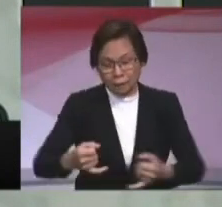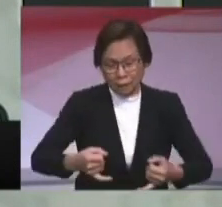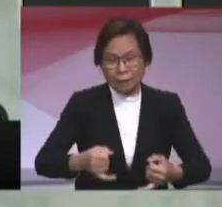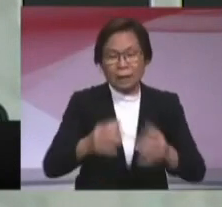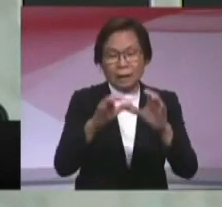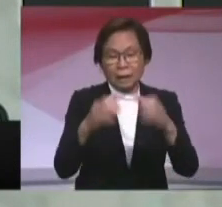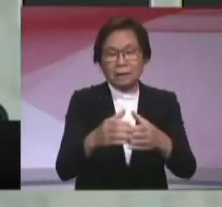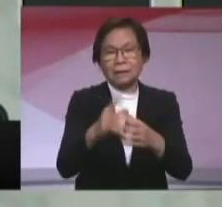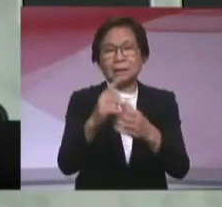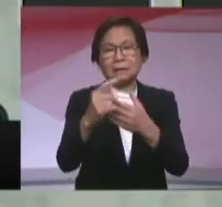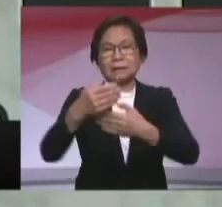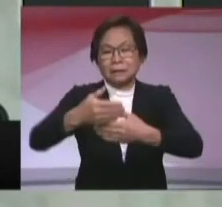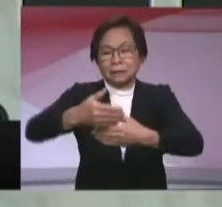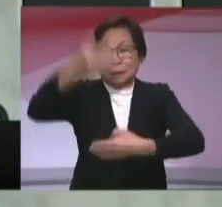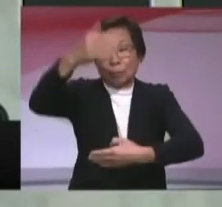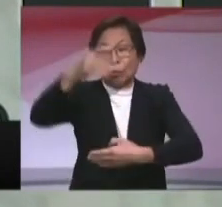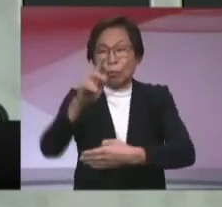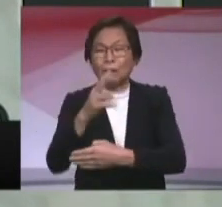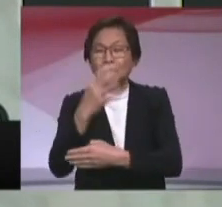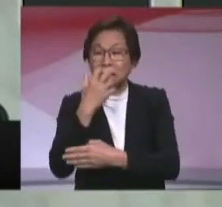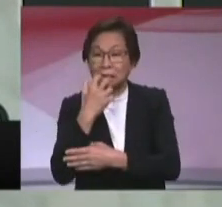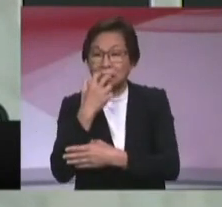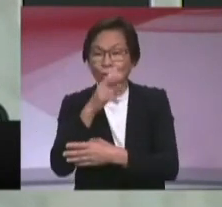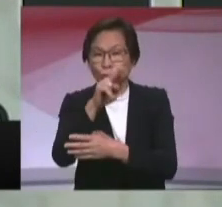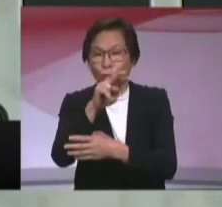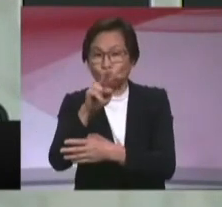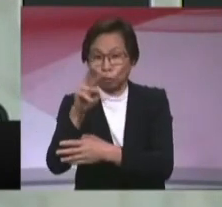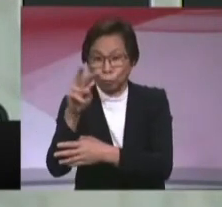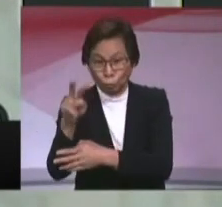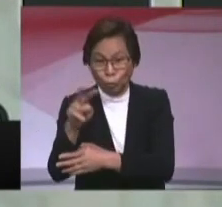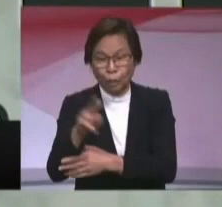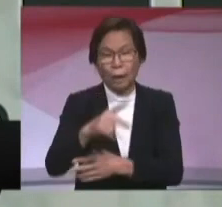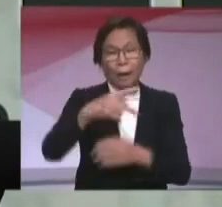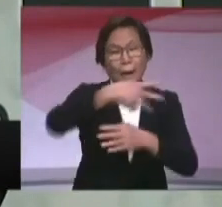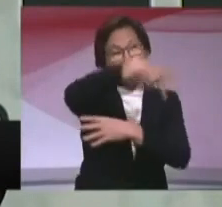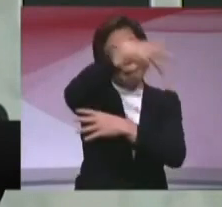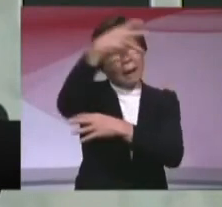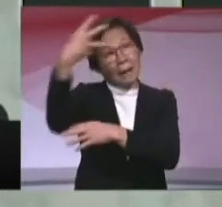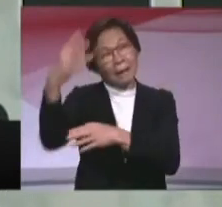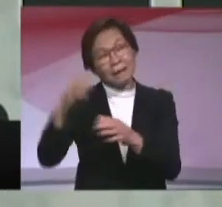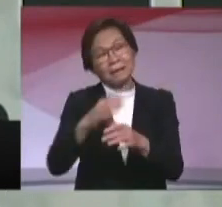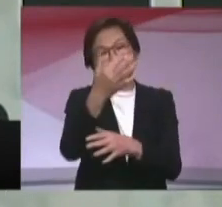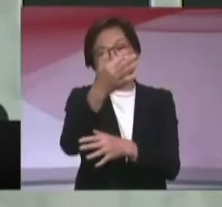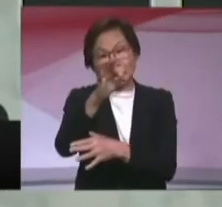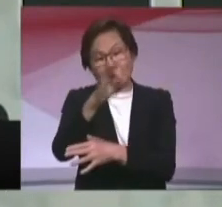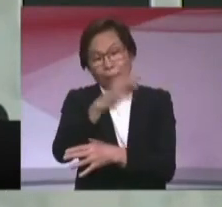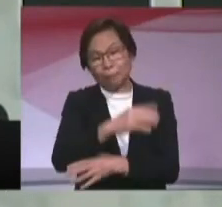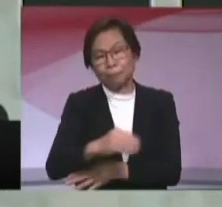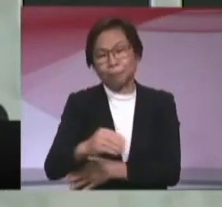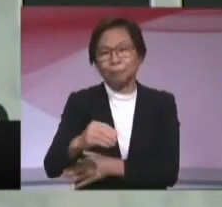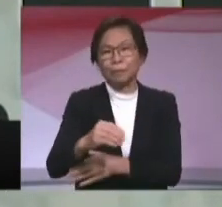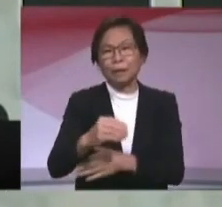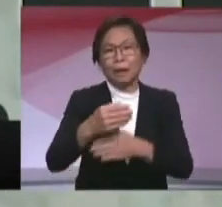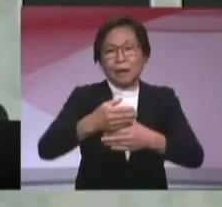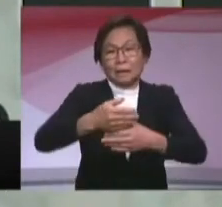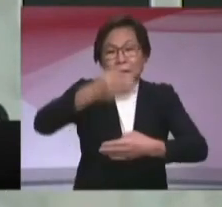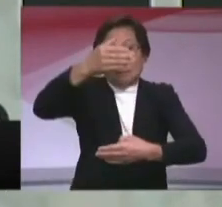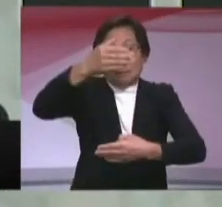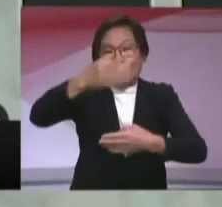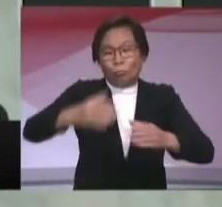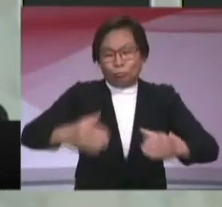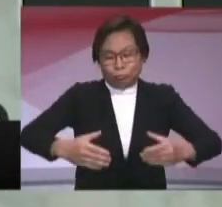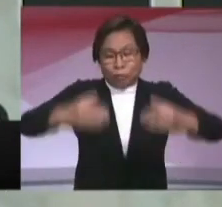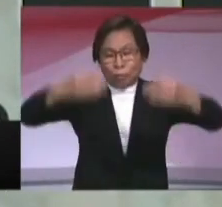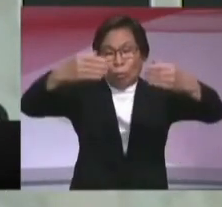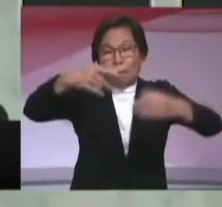kluster Tembok Nanas 22 kes, kluster Damai Pelangi iaitu 19 kes, kluster Tembok Mempaga